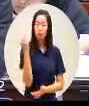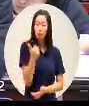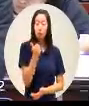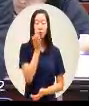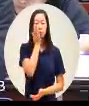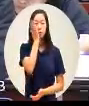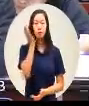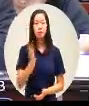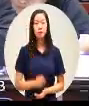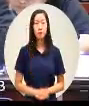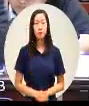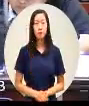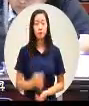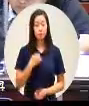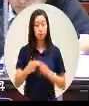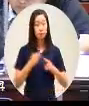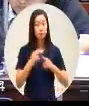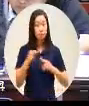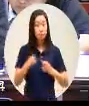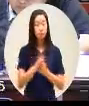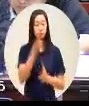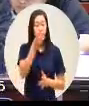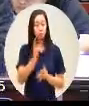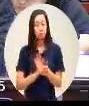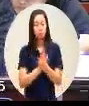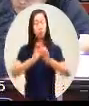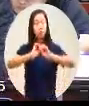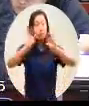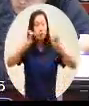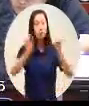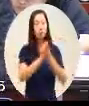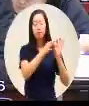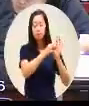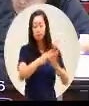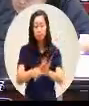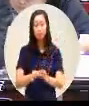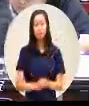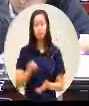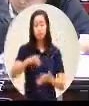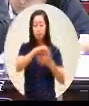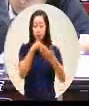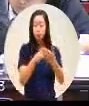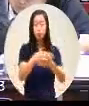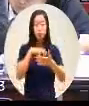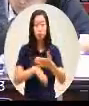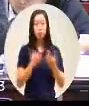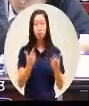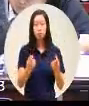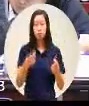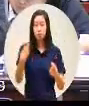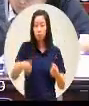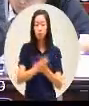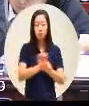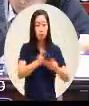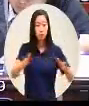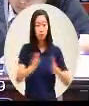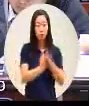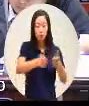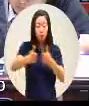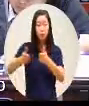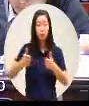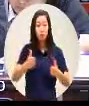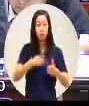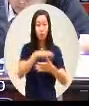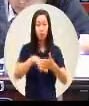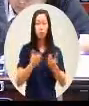好，所以我相信呢语言的推动会持续。那我们在这整个制度里面，我们还是会在多元竞赛那个项目里